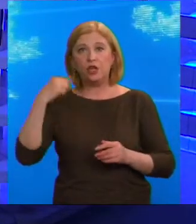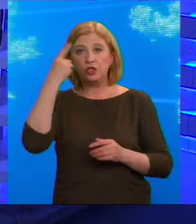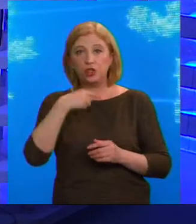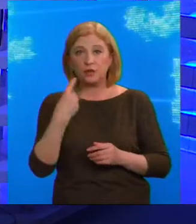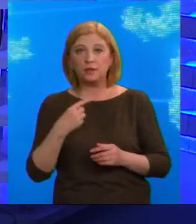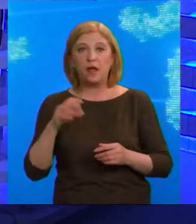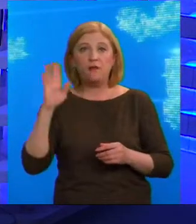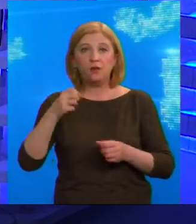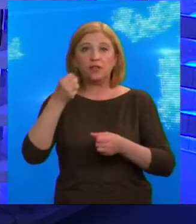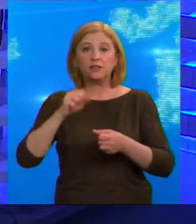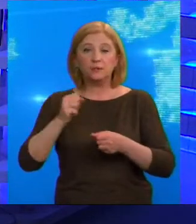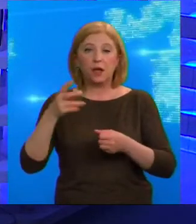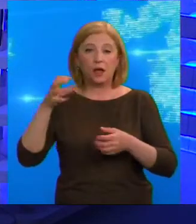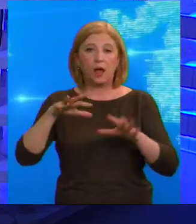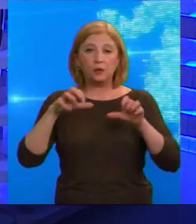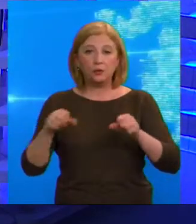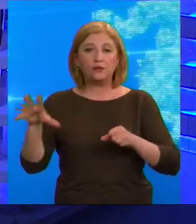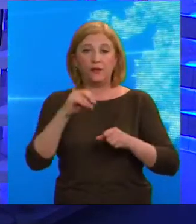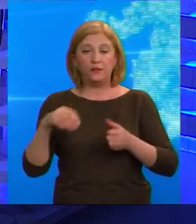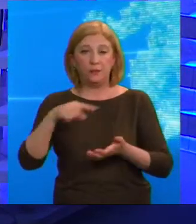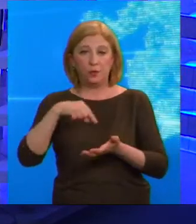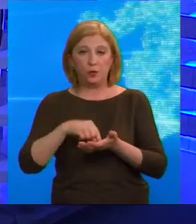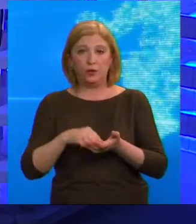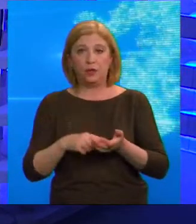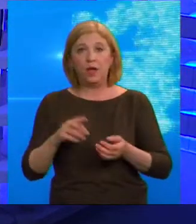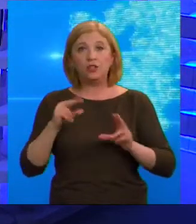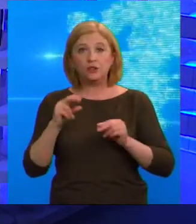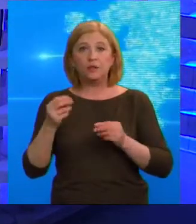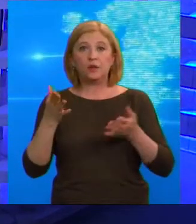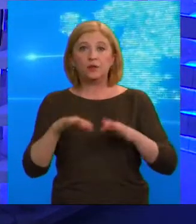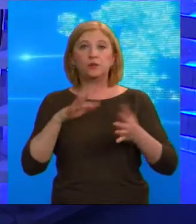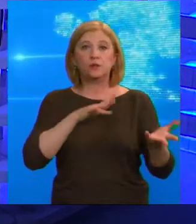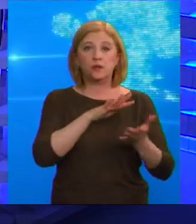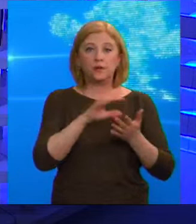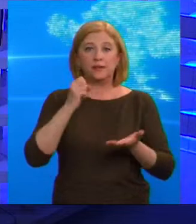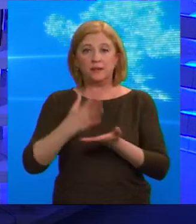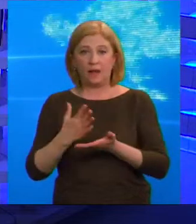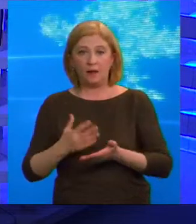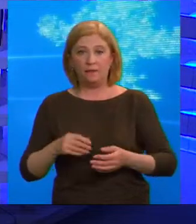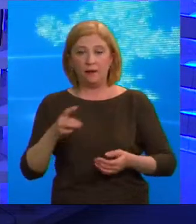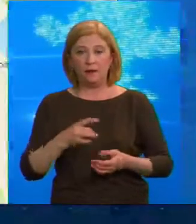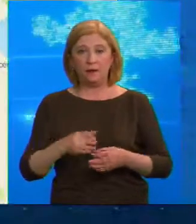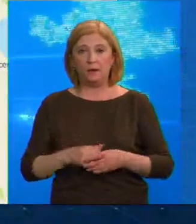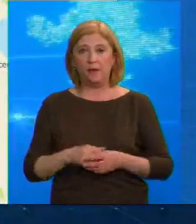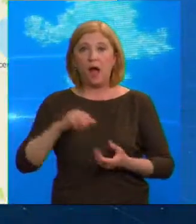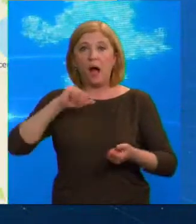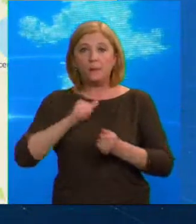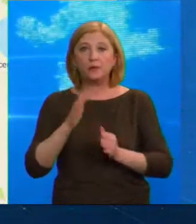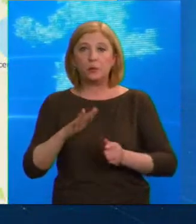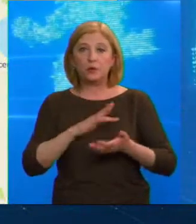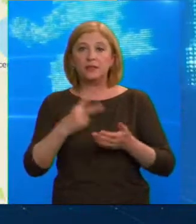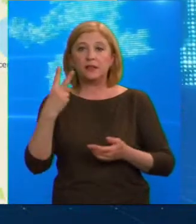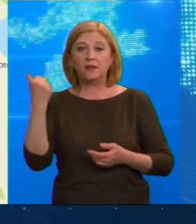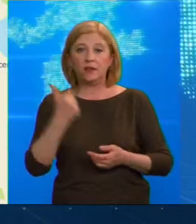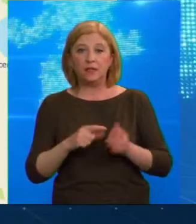Водоснабжение отключат почти во всех районах мегаполиса. В Счастливчиках пока остаются жители Тракторозаводского и Центрального. Опрессовка будет длиться 2 недели.